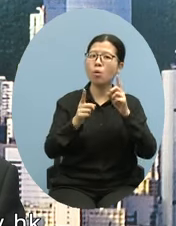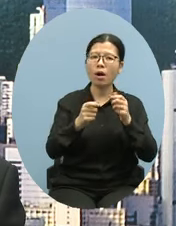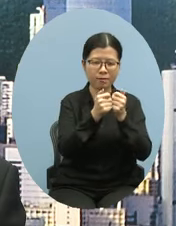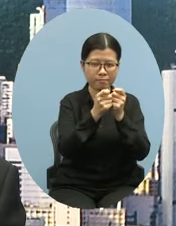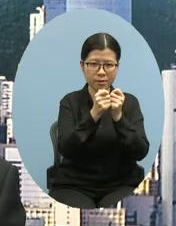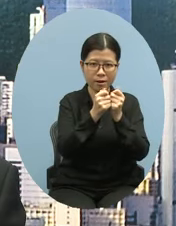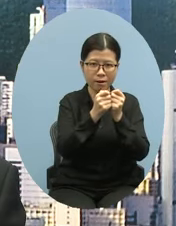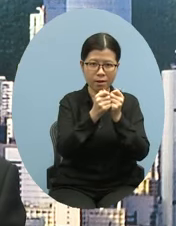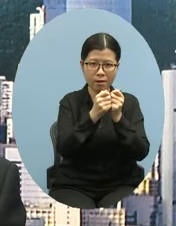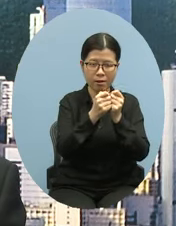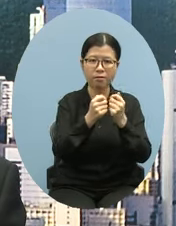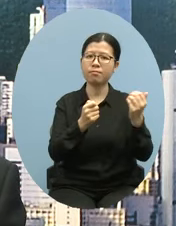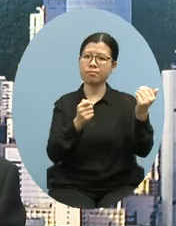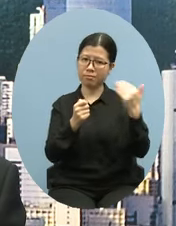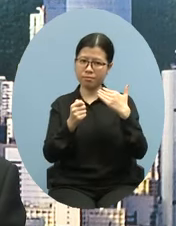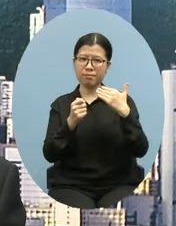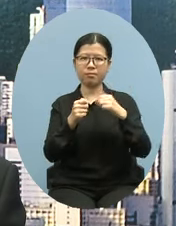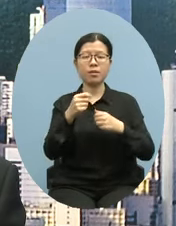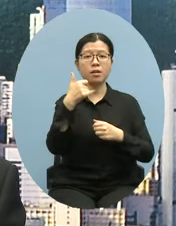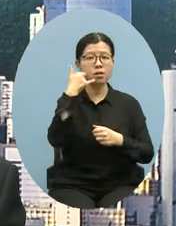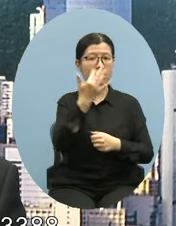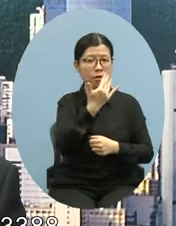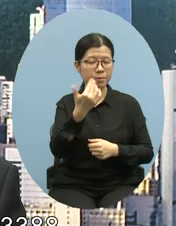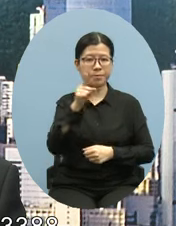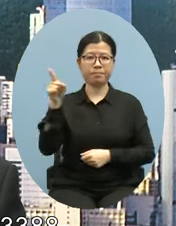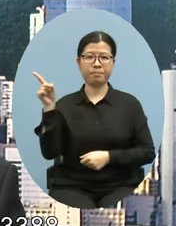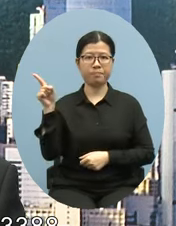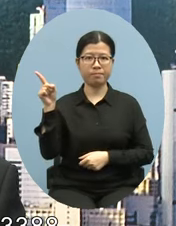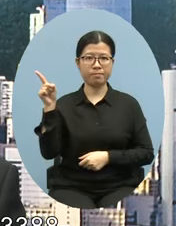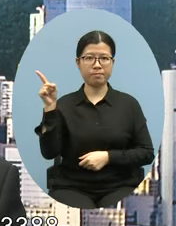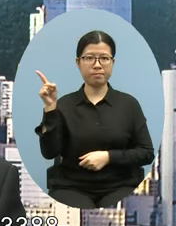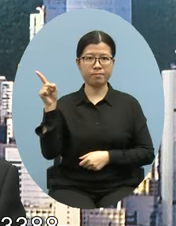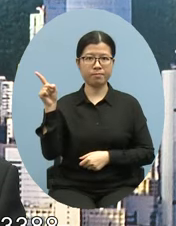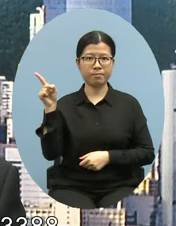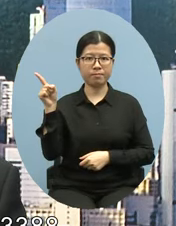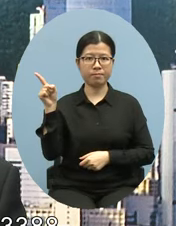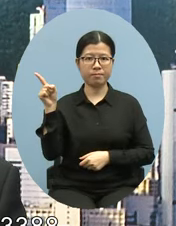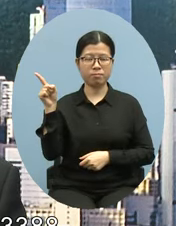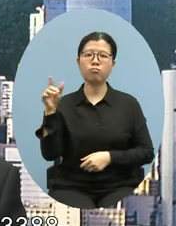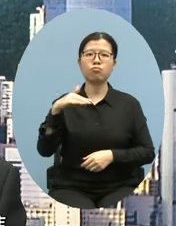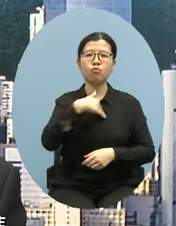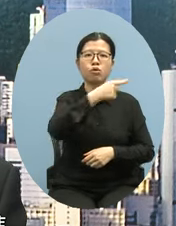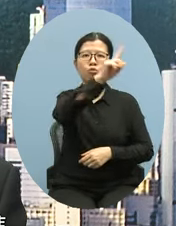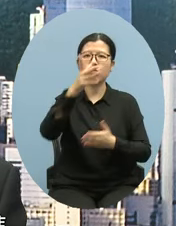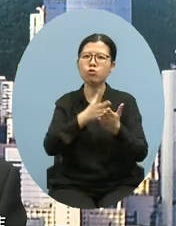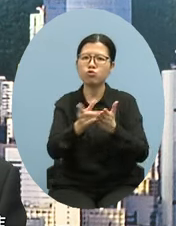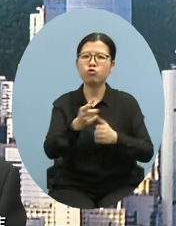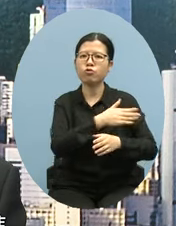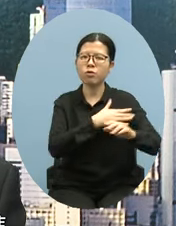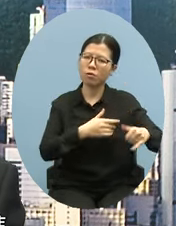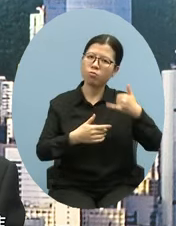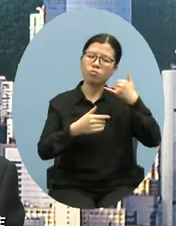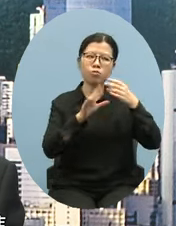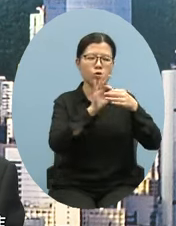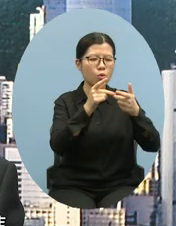shs@ogcio.gov.hk 或者咧係將個短信傳送到咧一個新嘅電話53943388，我哋就會有專人